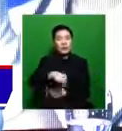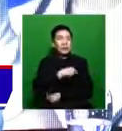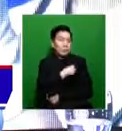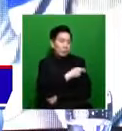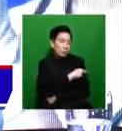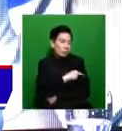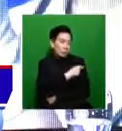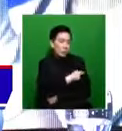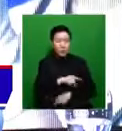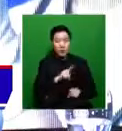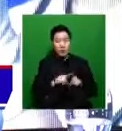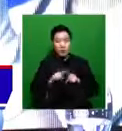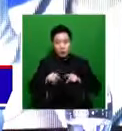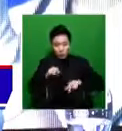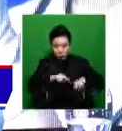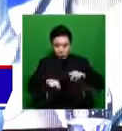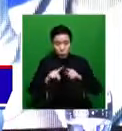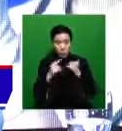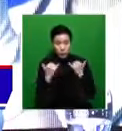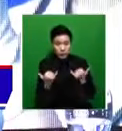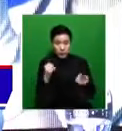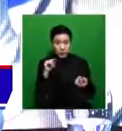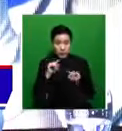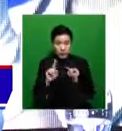และสาธารณสุขที่ดูแล